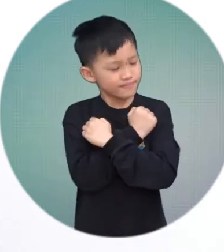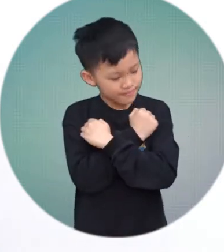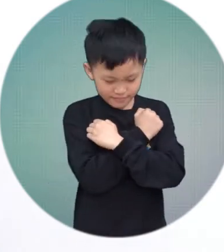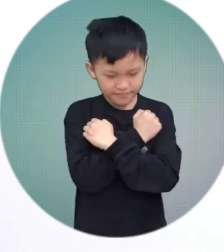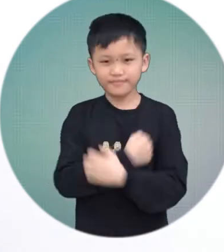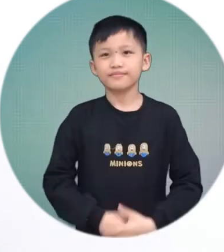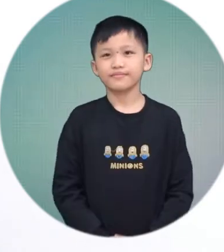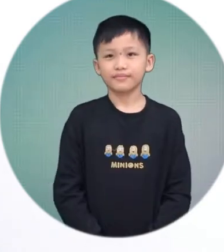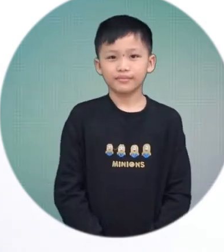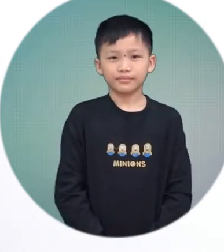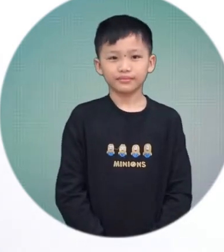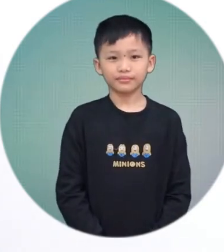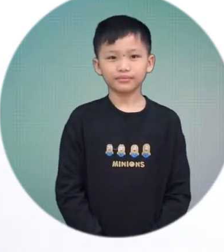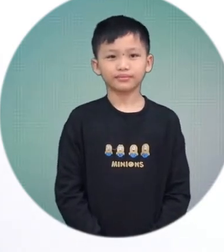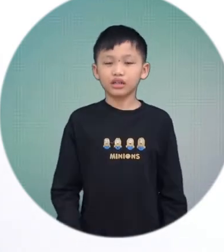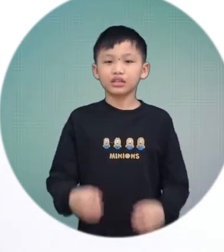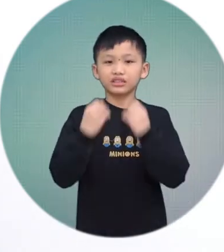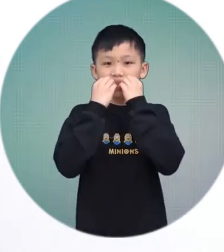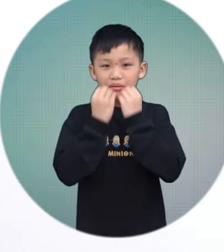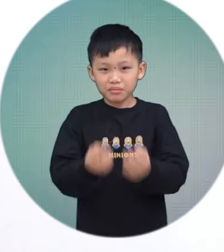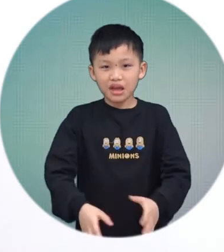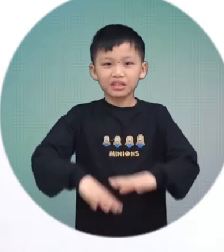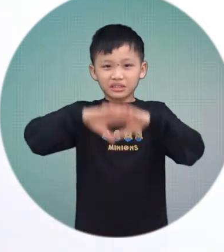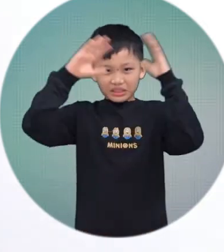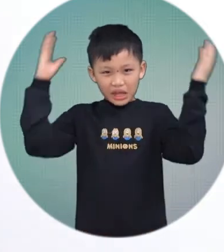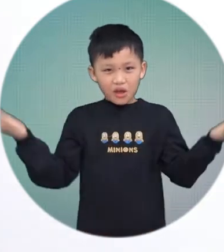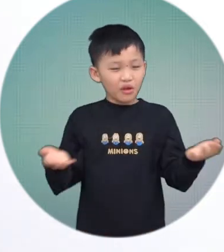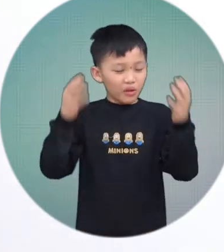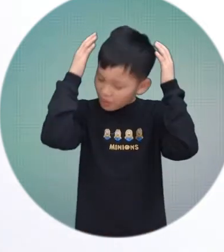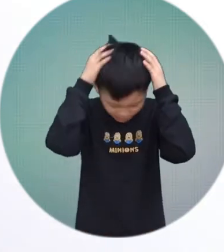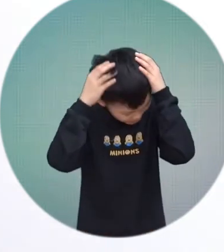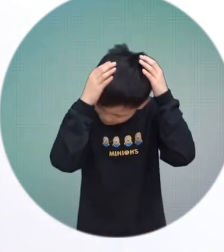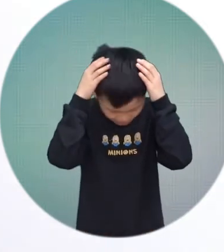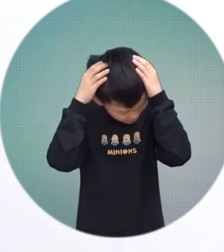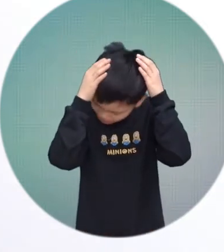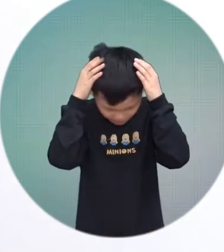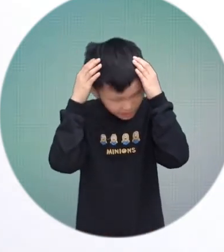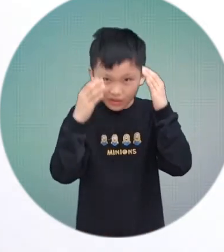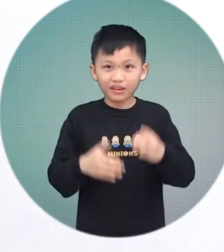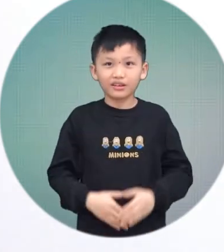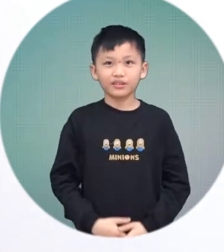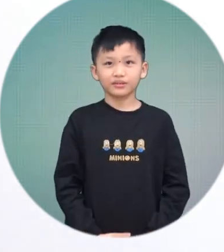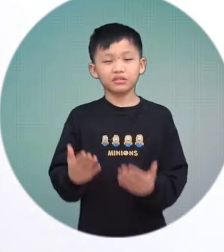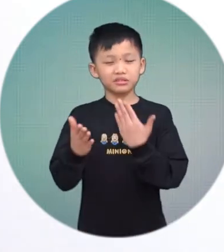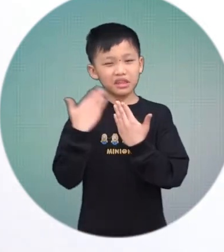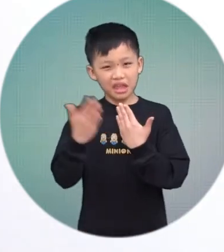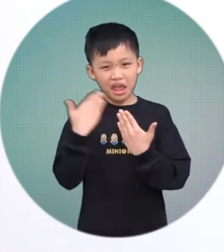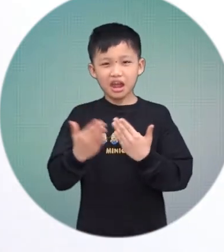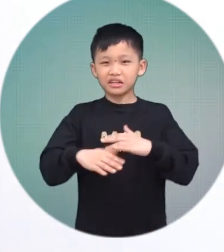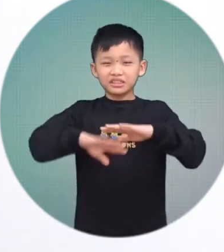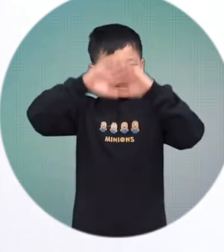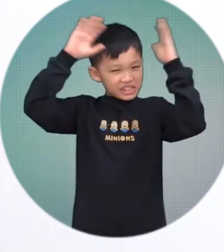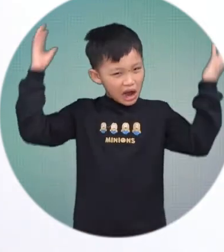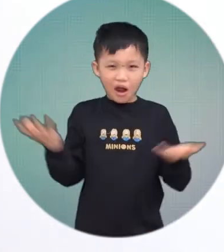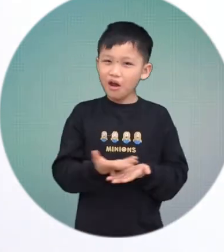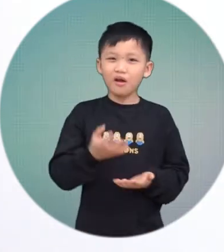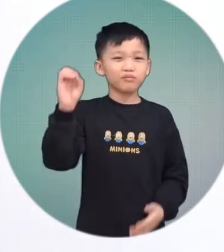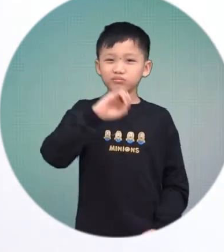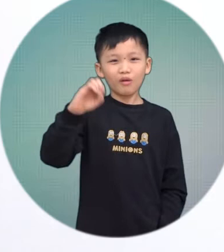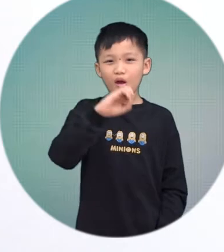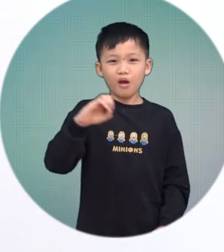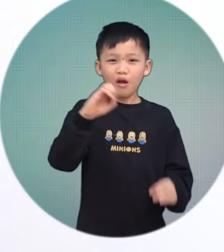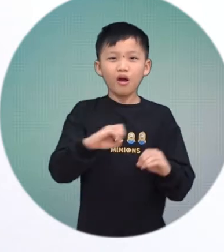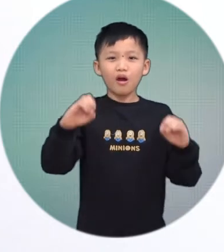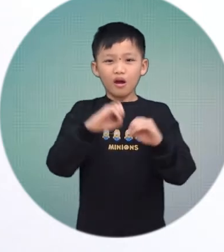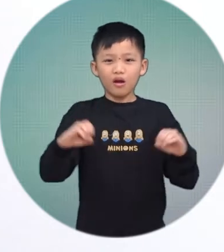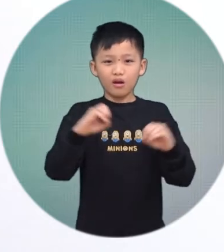mà còn có thể lây lan cho các bạn khác. Cảm ơn Linh, nhưng nhiều thứ cần phải nhớ quá nhỉ?